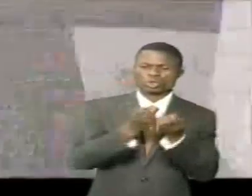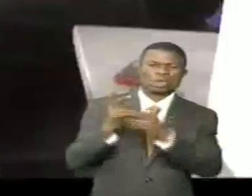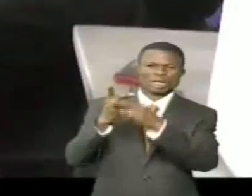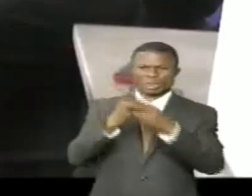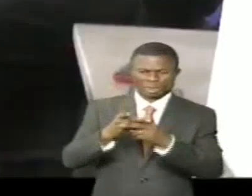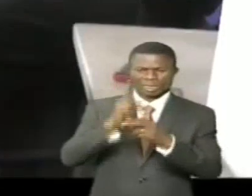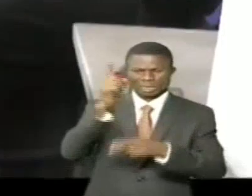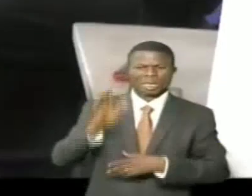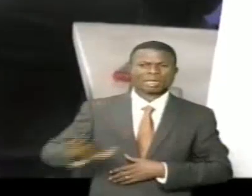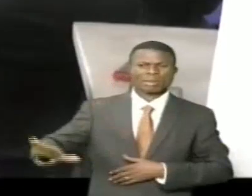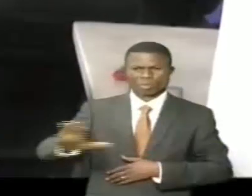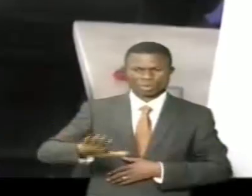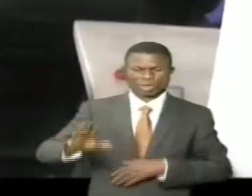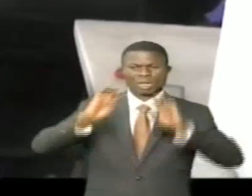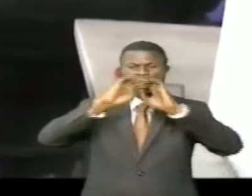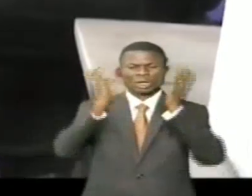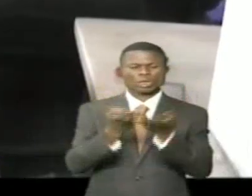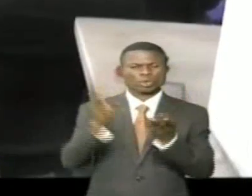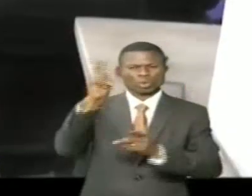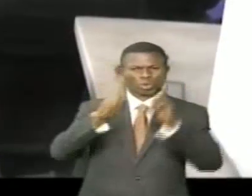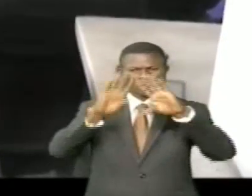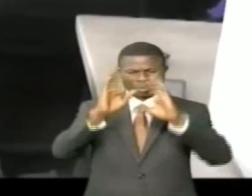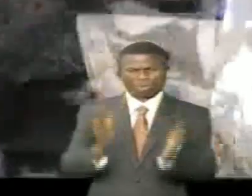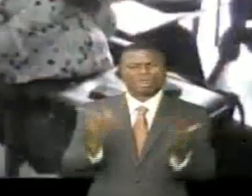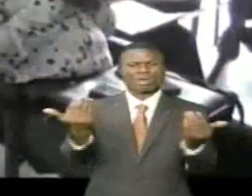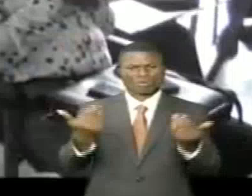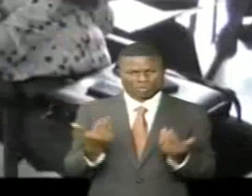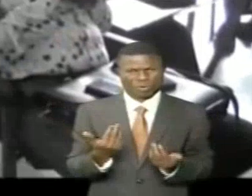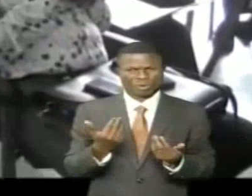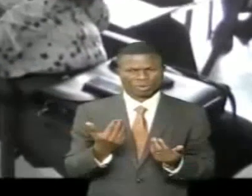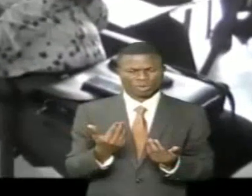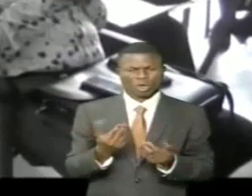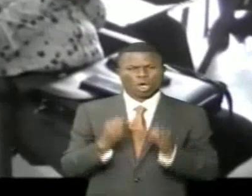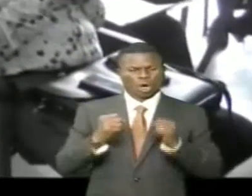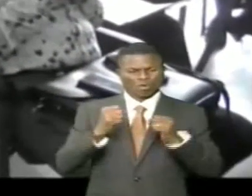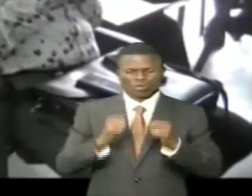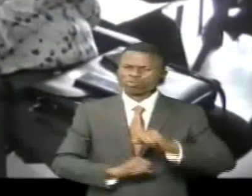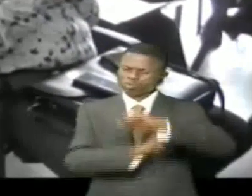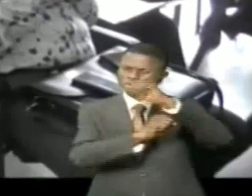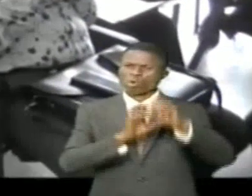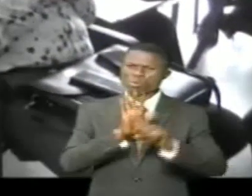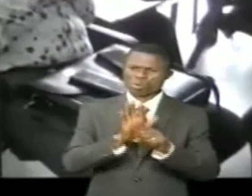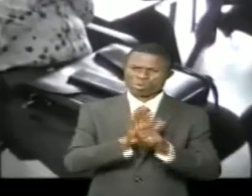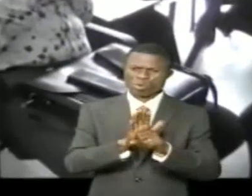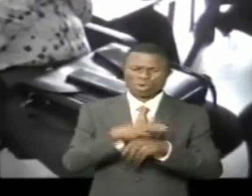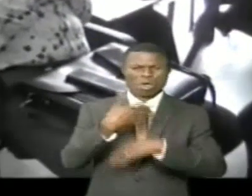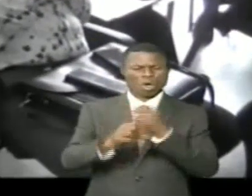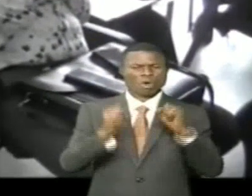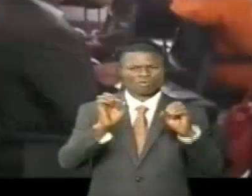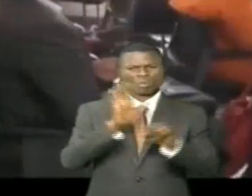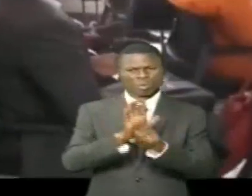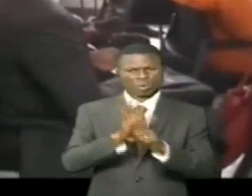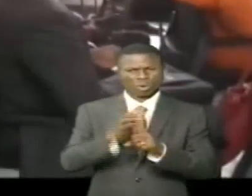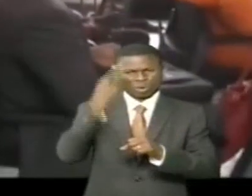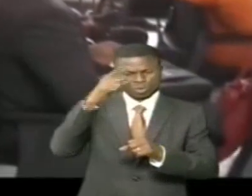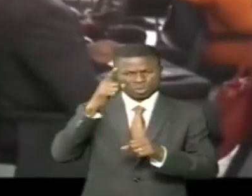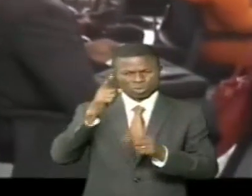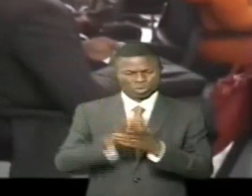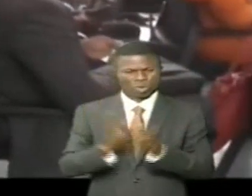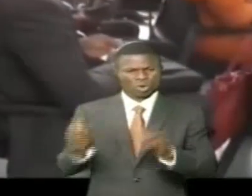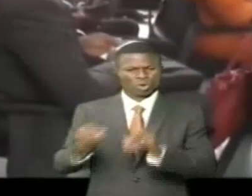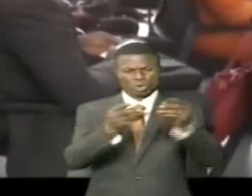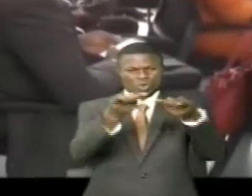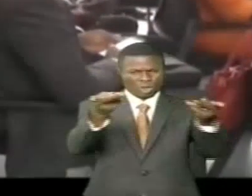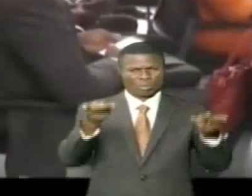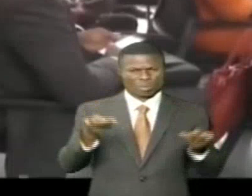d'une nation. La société civile, qui se veut être une force influente, ne ménage aucun effort pour faire positionner